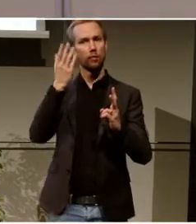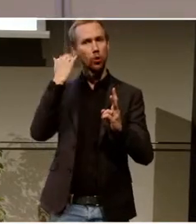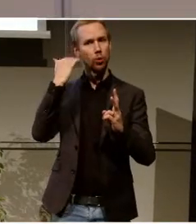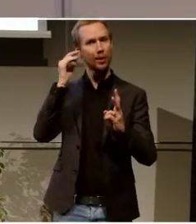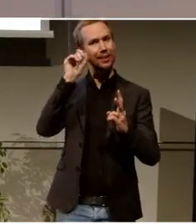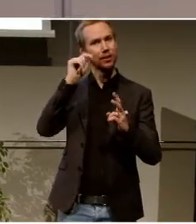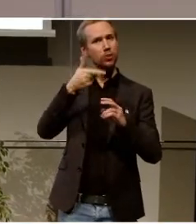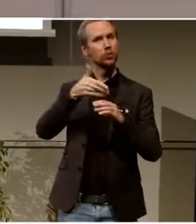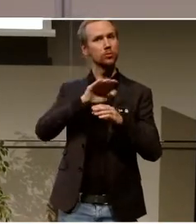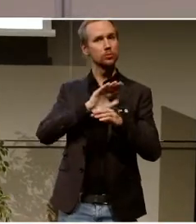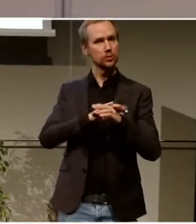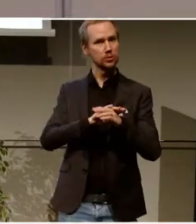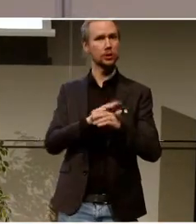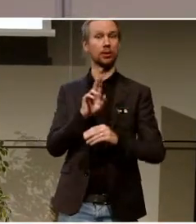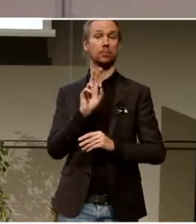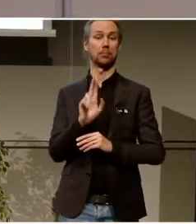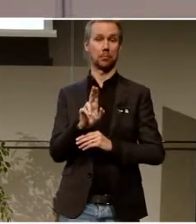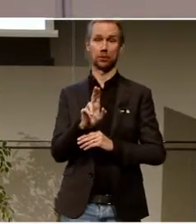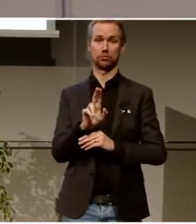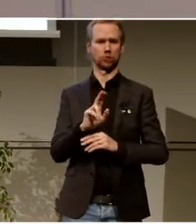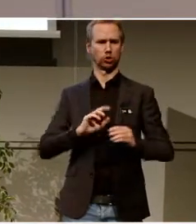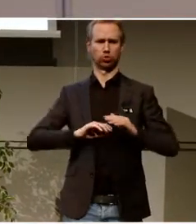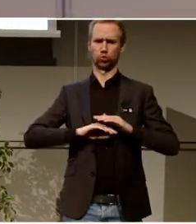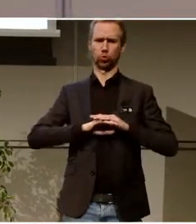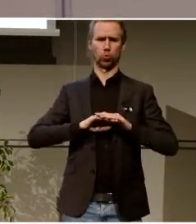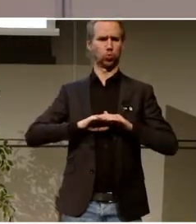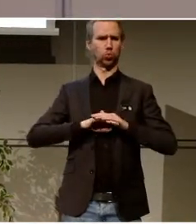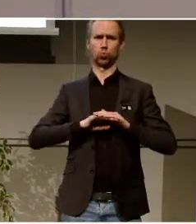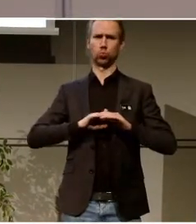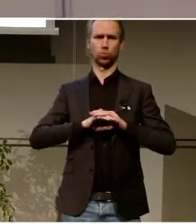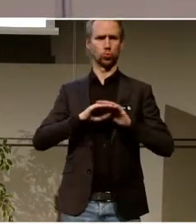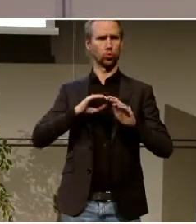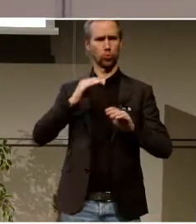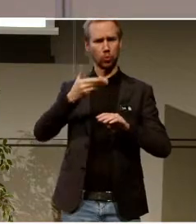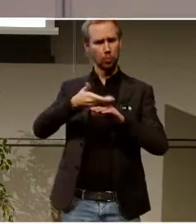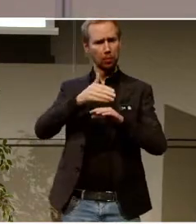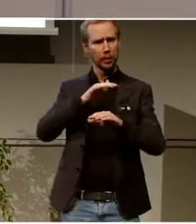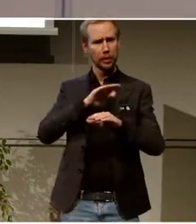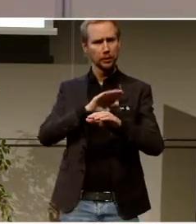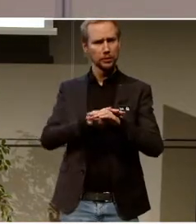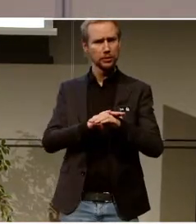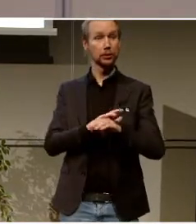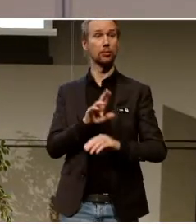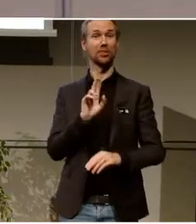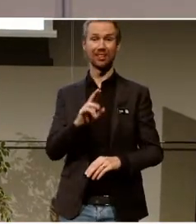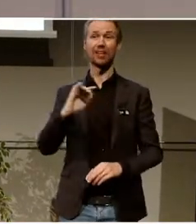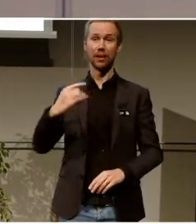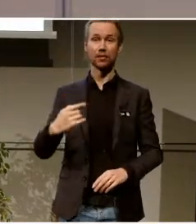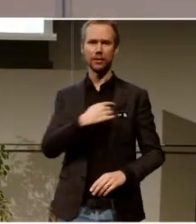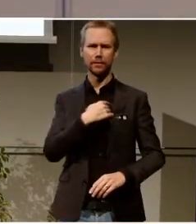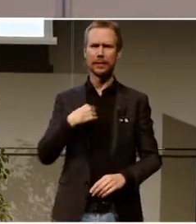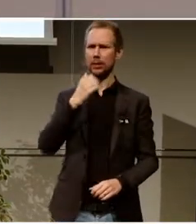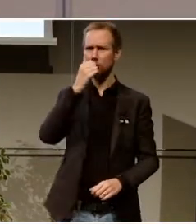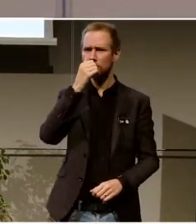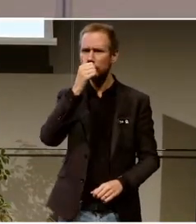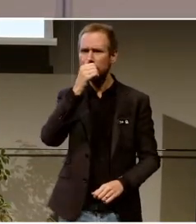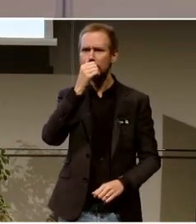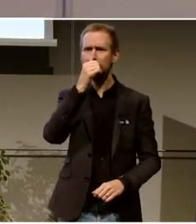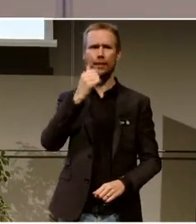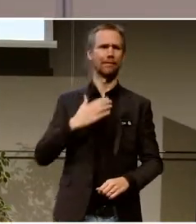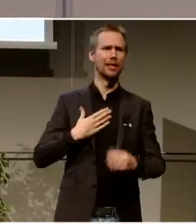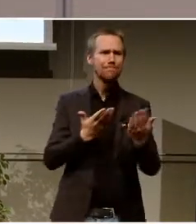kompetens är en grundläggande kompetens, och den kommer att förutsätta att vi är nyfikna och vill lära